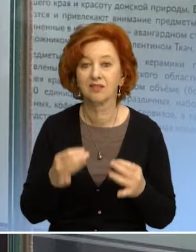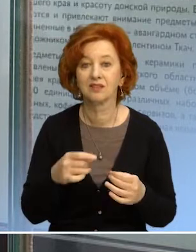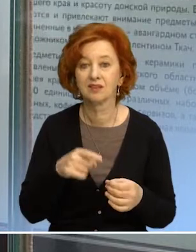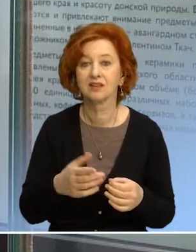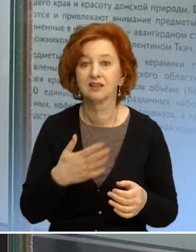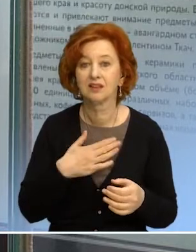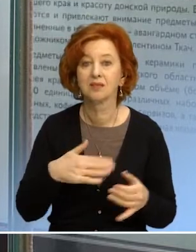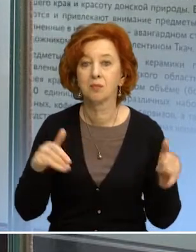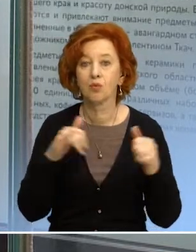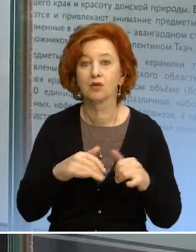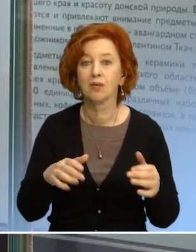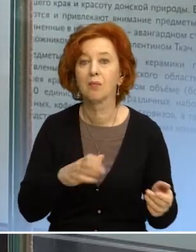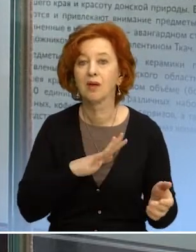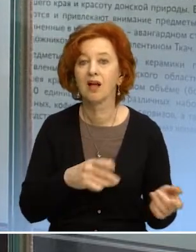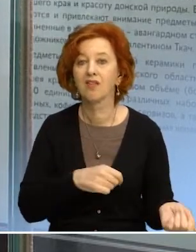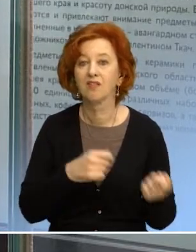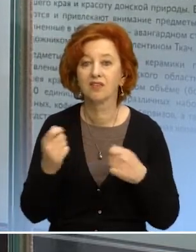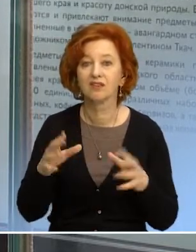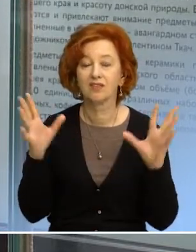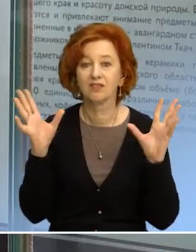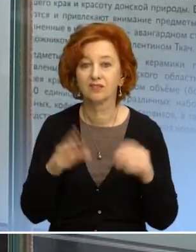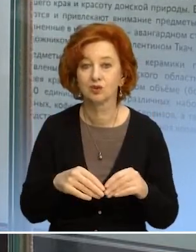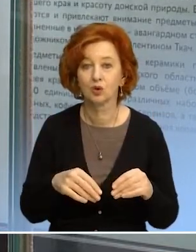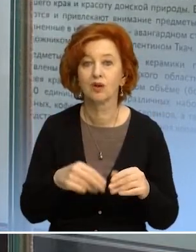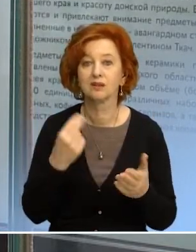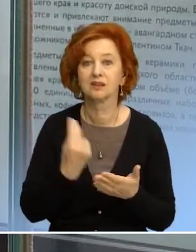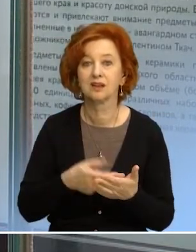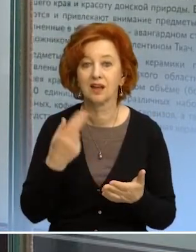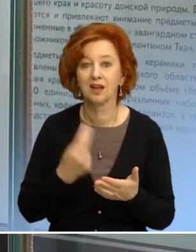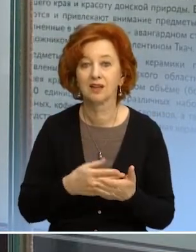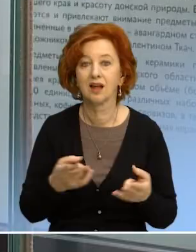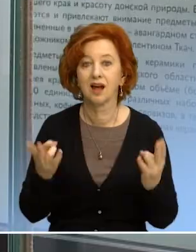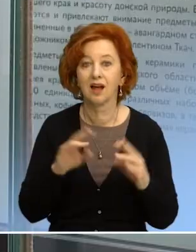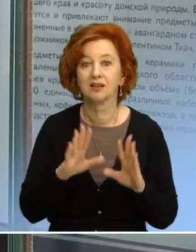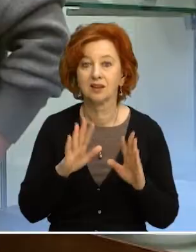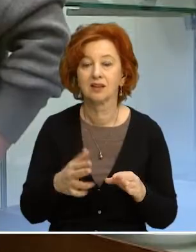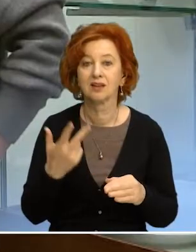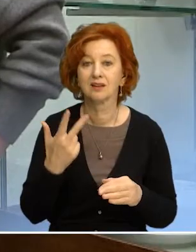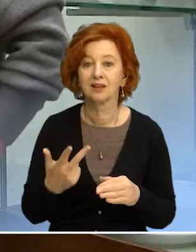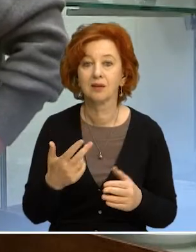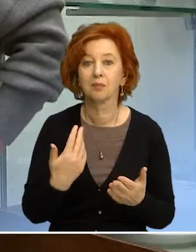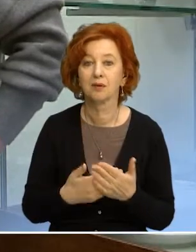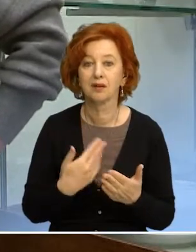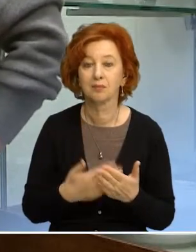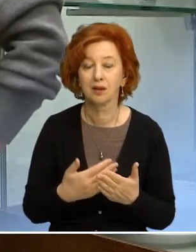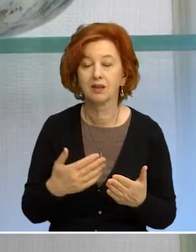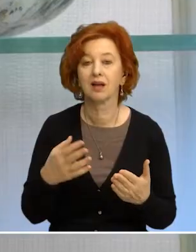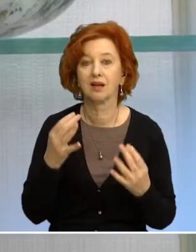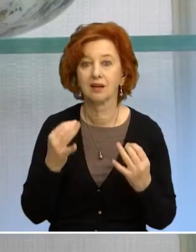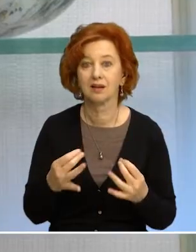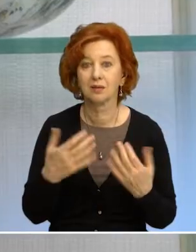99,9% из нашего музея было вывезено все практически полностью. Осталось только 3 предмета,